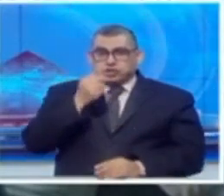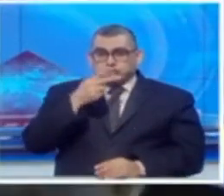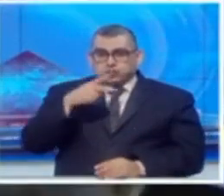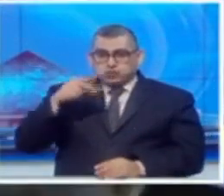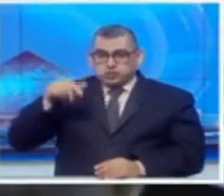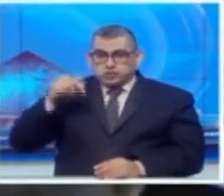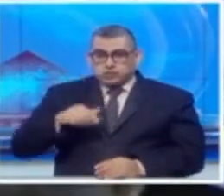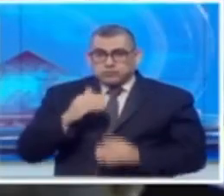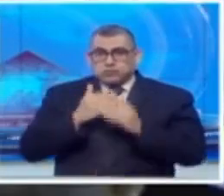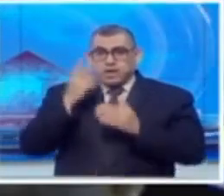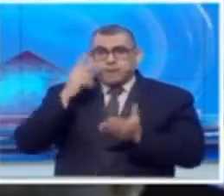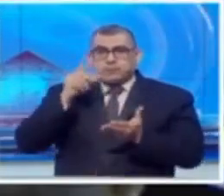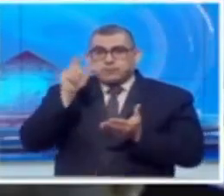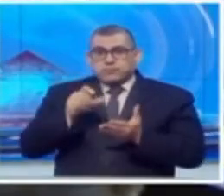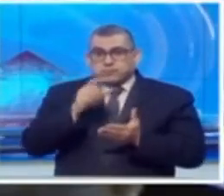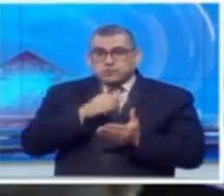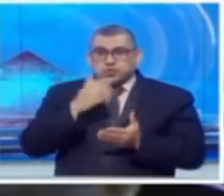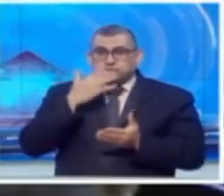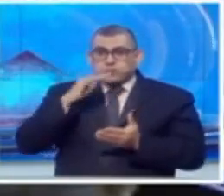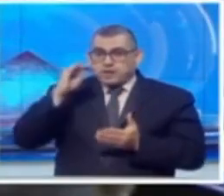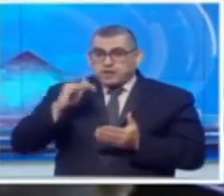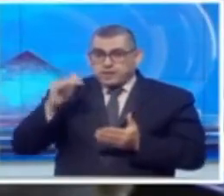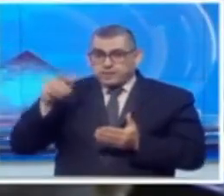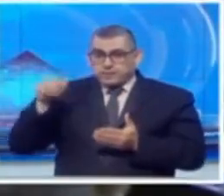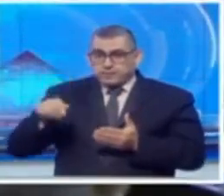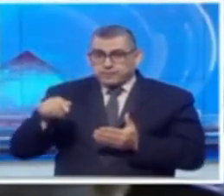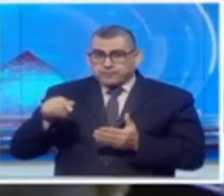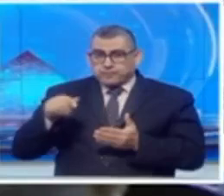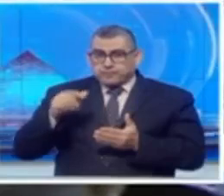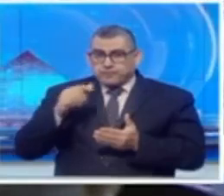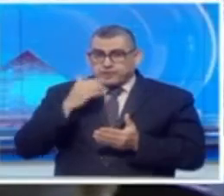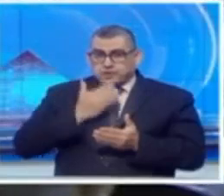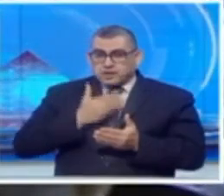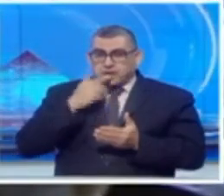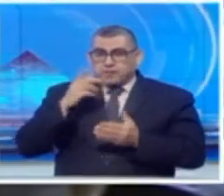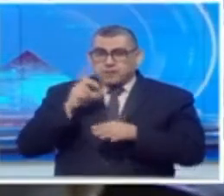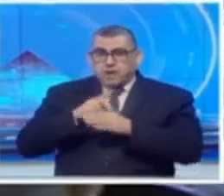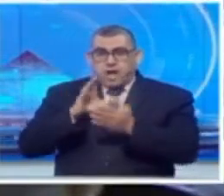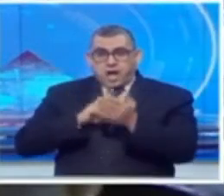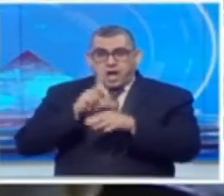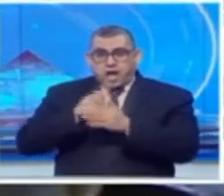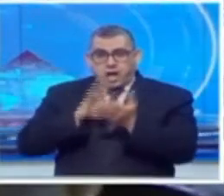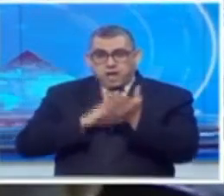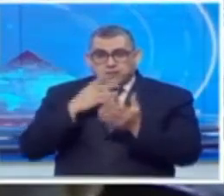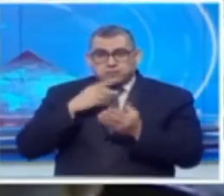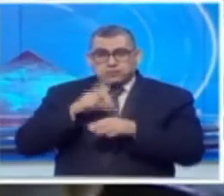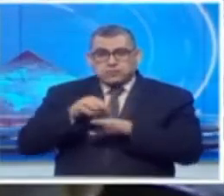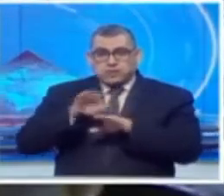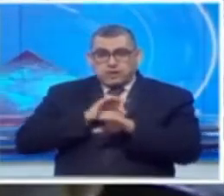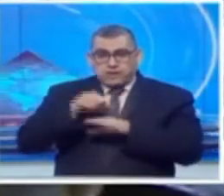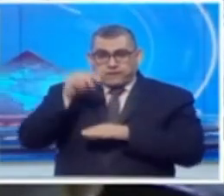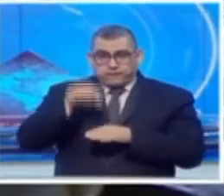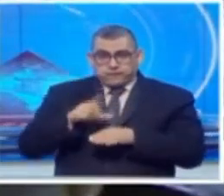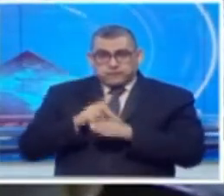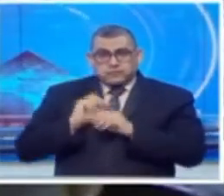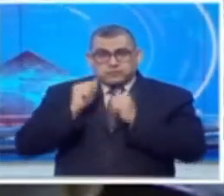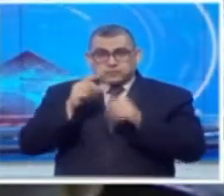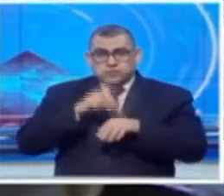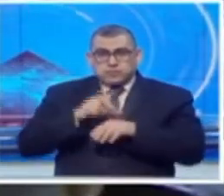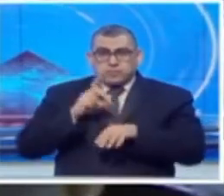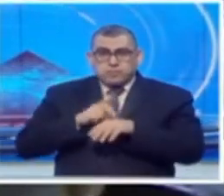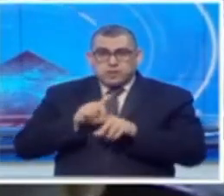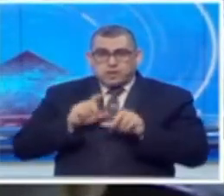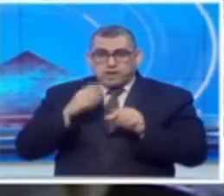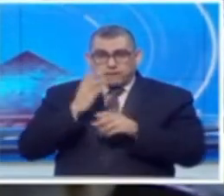30/6/2022. لن يسمح للفئات التي تكون أكثر عرضة لمخاطر الإصابة بالعدوى مثل مرضى الأورام في